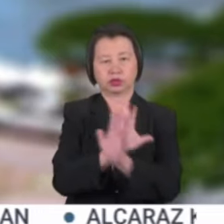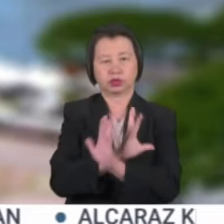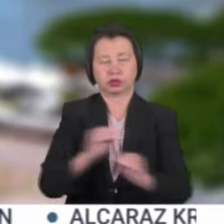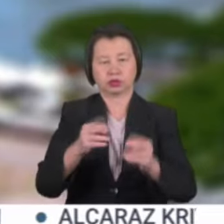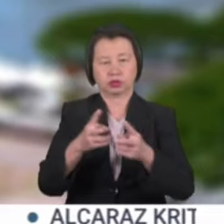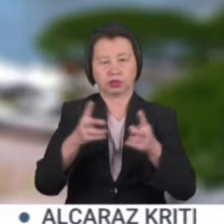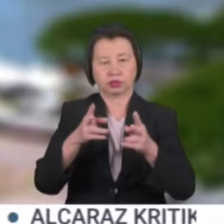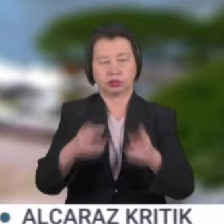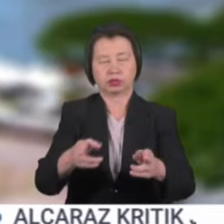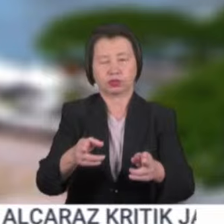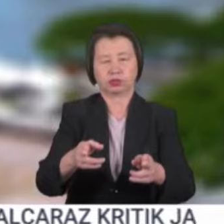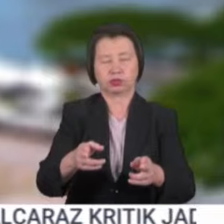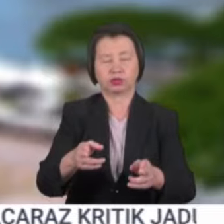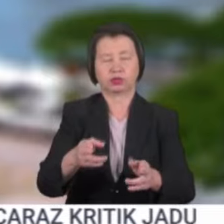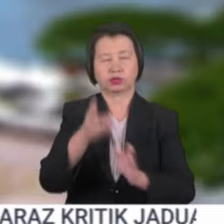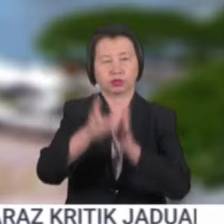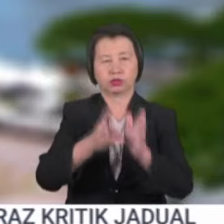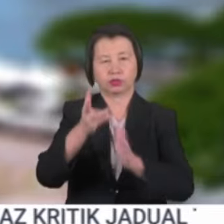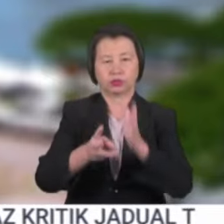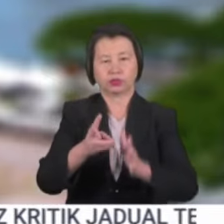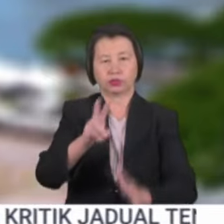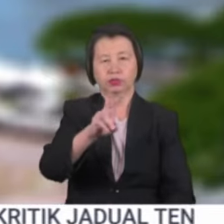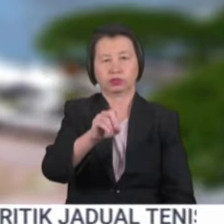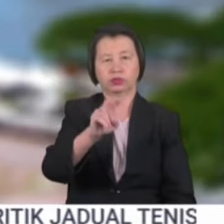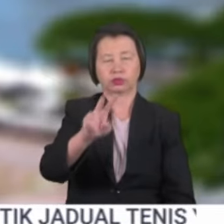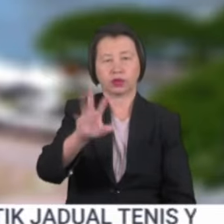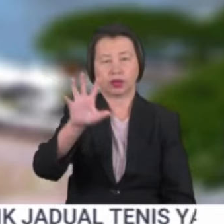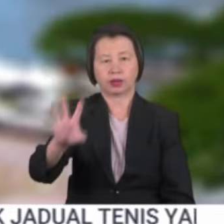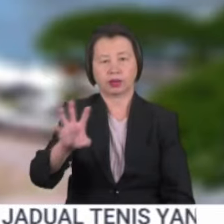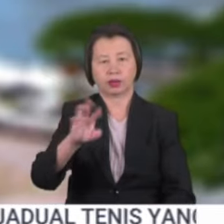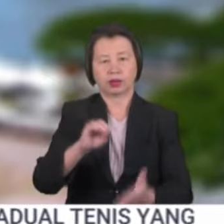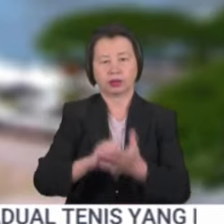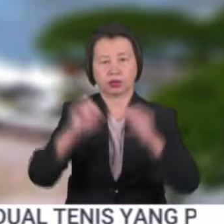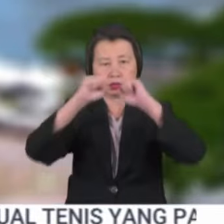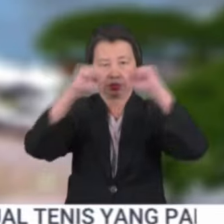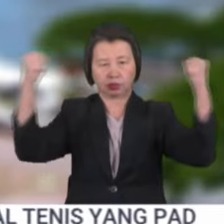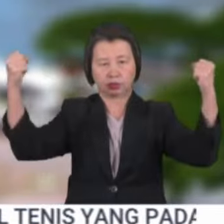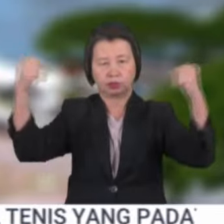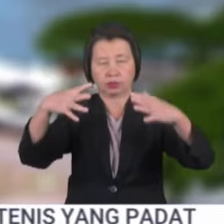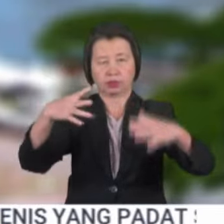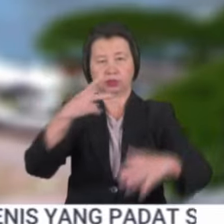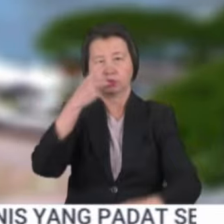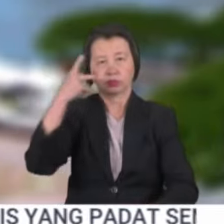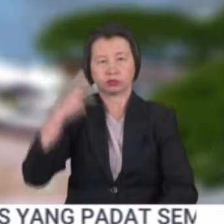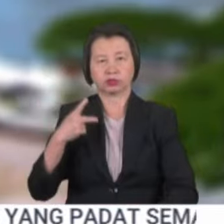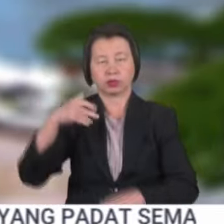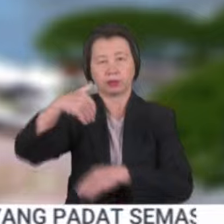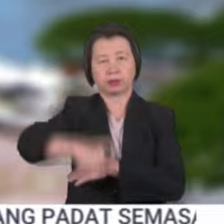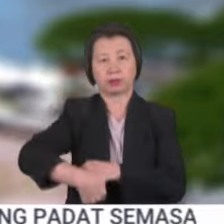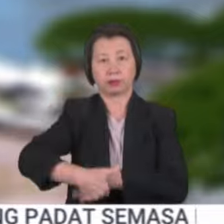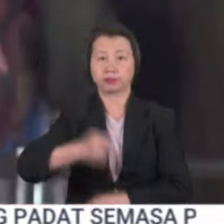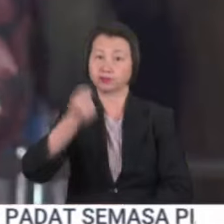pada perasmian Para Sukma Sarawak 2024 di Stadium Perpaduan Petajaya di Kuching malam tadi.